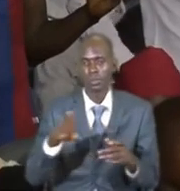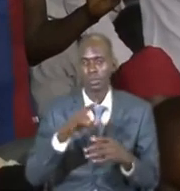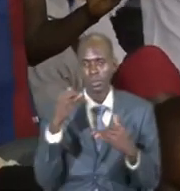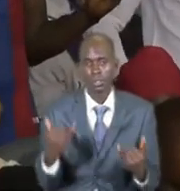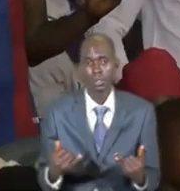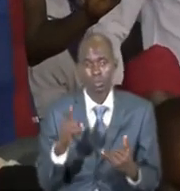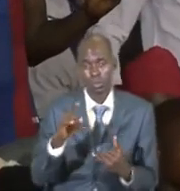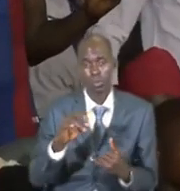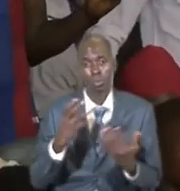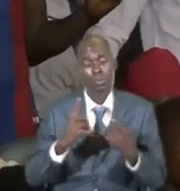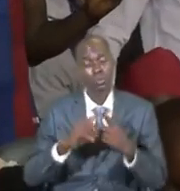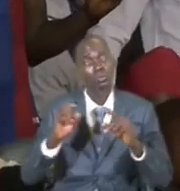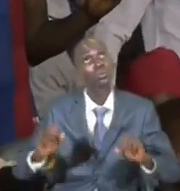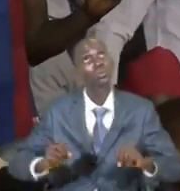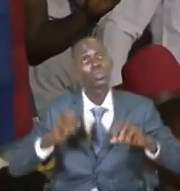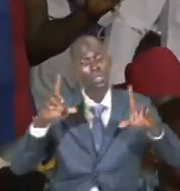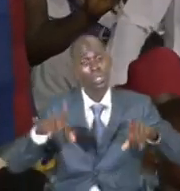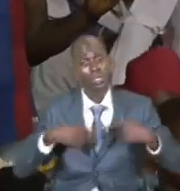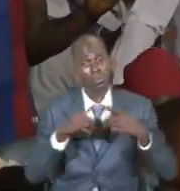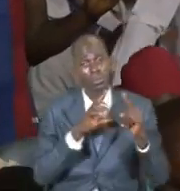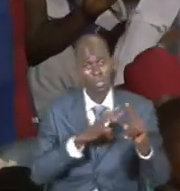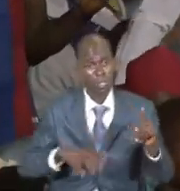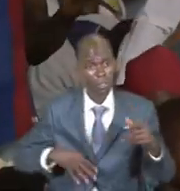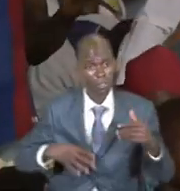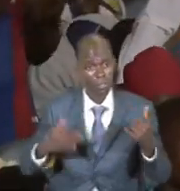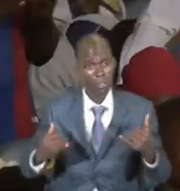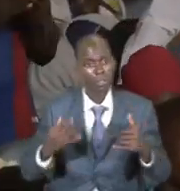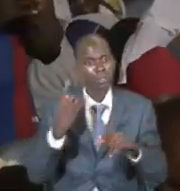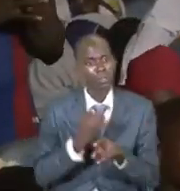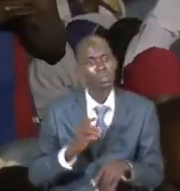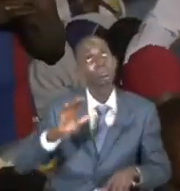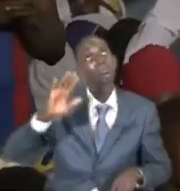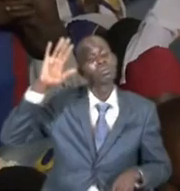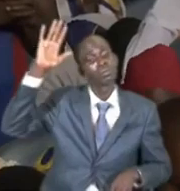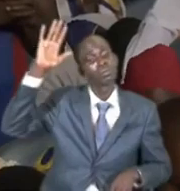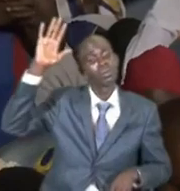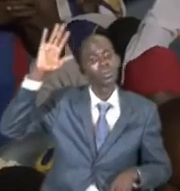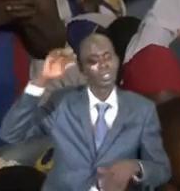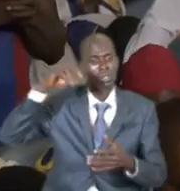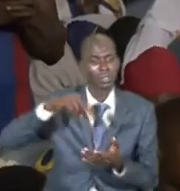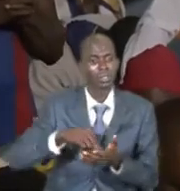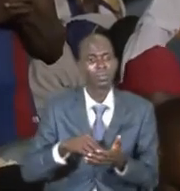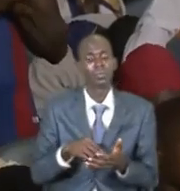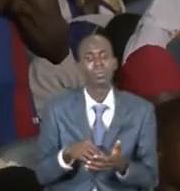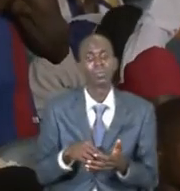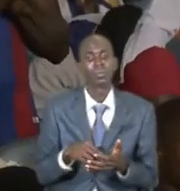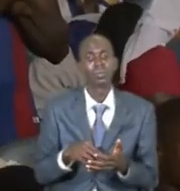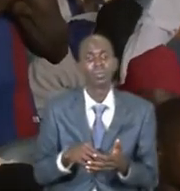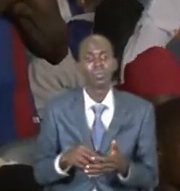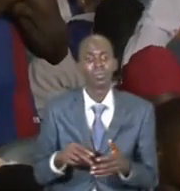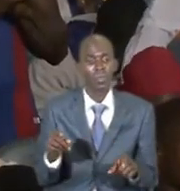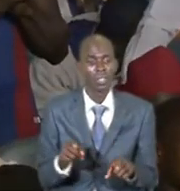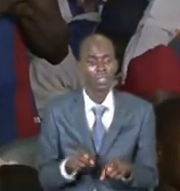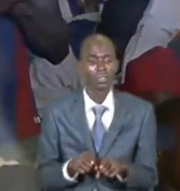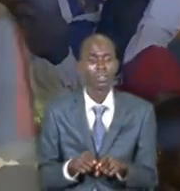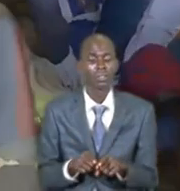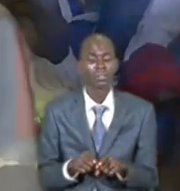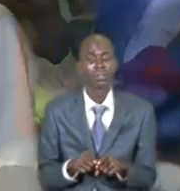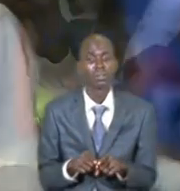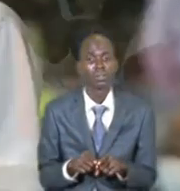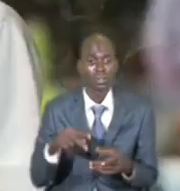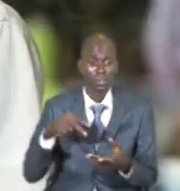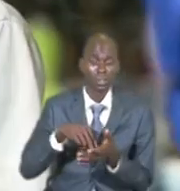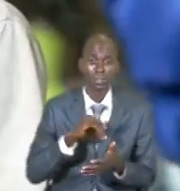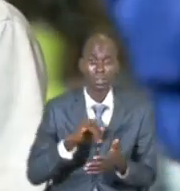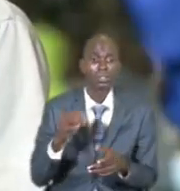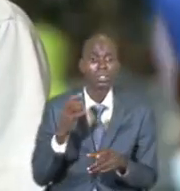m. Onye nwaanyị gọzie gị, onye nwaanyị gọzie gị. Dịka ị na-eguzo n'ụkwụ gị, gwa onye nwaanyị sị n'ụzọ ọbụla isi ị nwere ike ịgwa onye nwaanyị